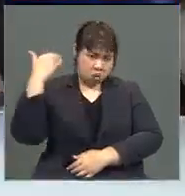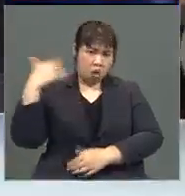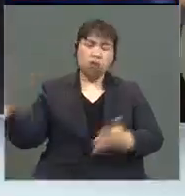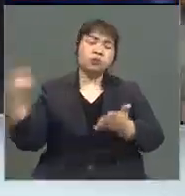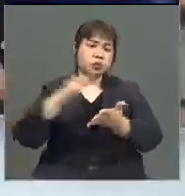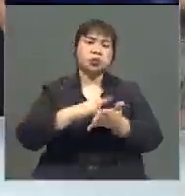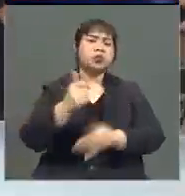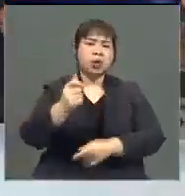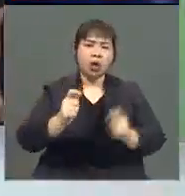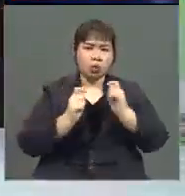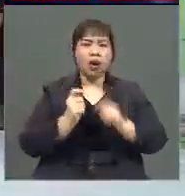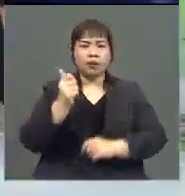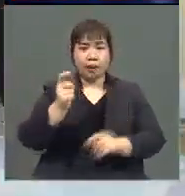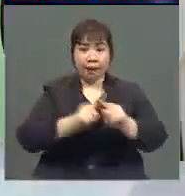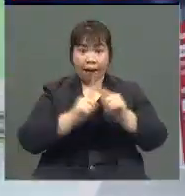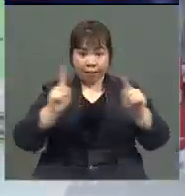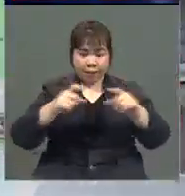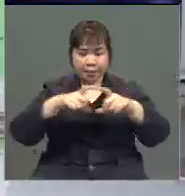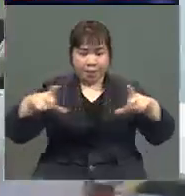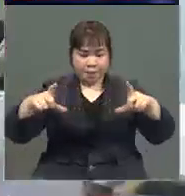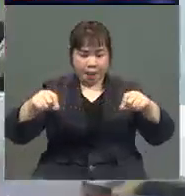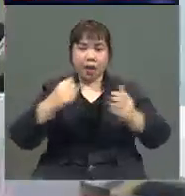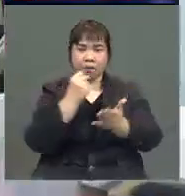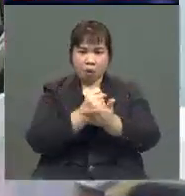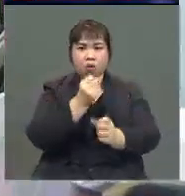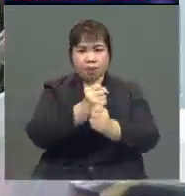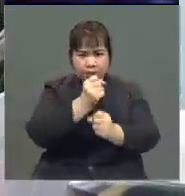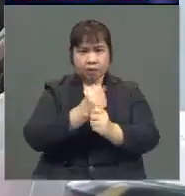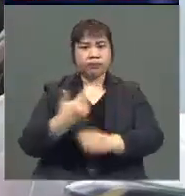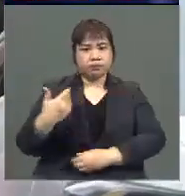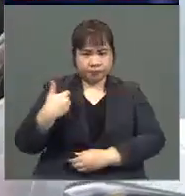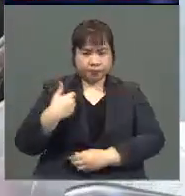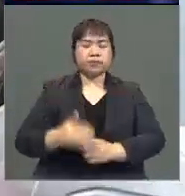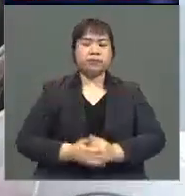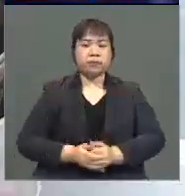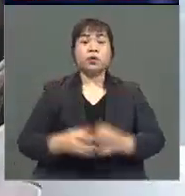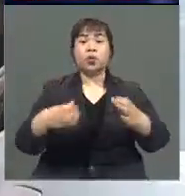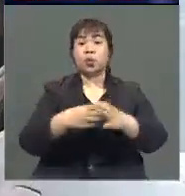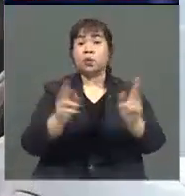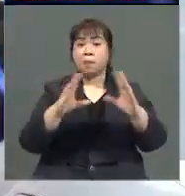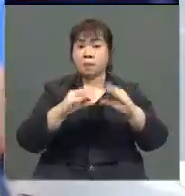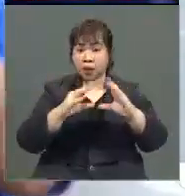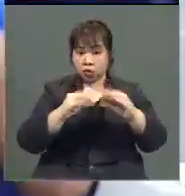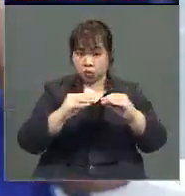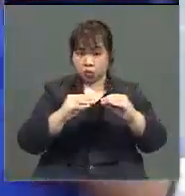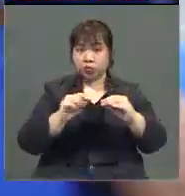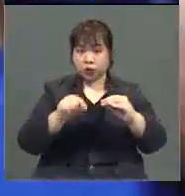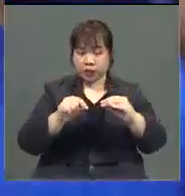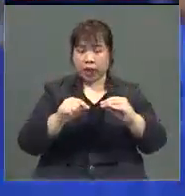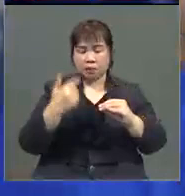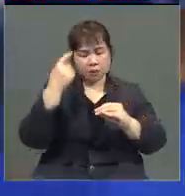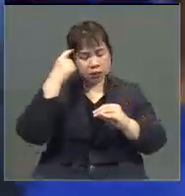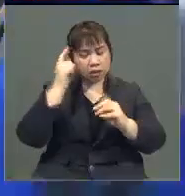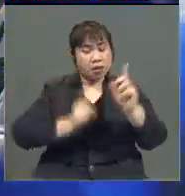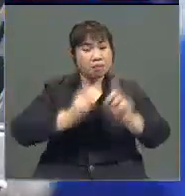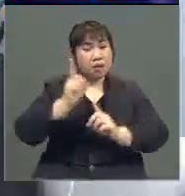ทางเข้าไทยอยู่แล้วเพียงแต่เข้ามาต้องมีใบอนุญาตทำงานโดยที่ประชุมคณะกรรมการบริหารสถานการณ์เศรษฐกิจจาก